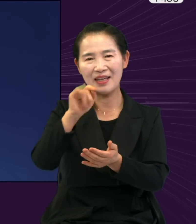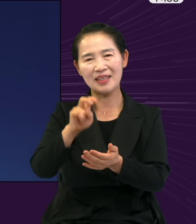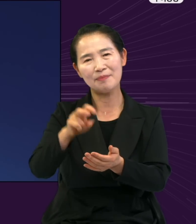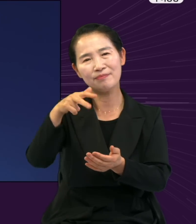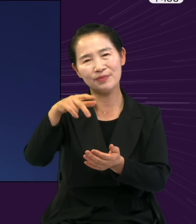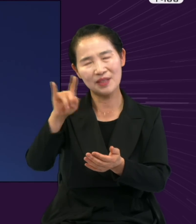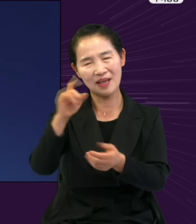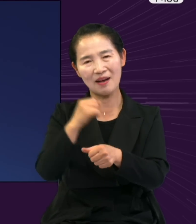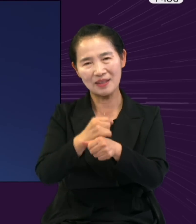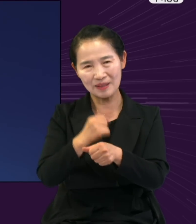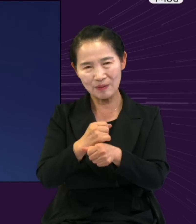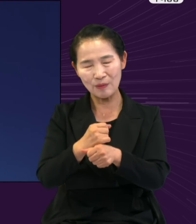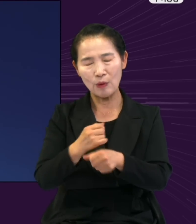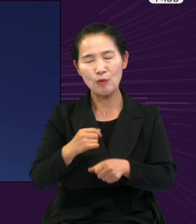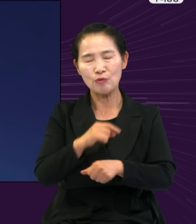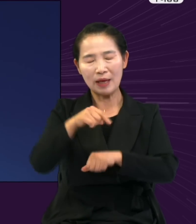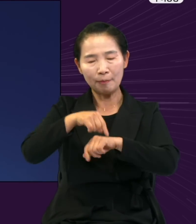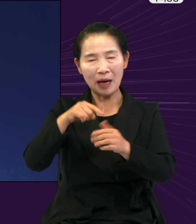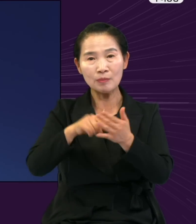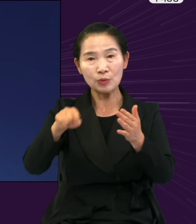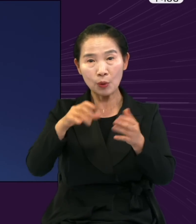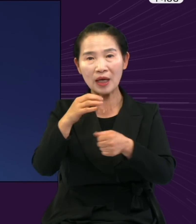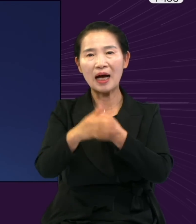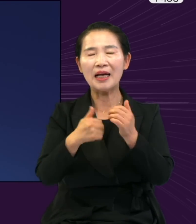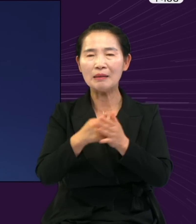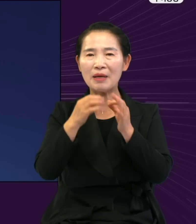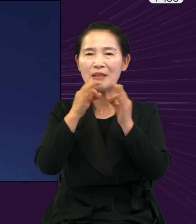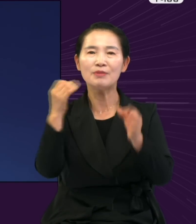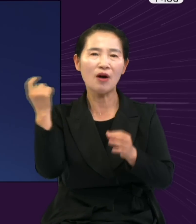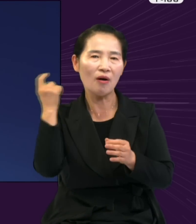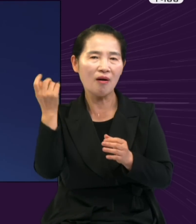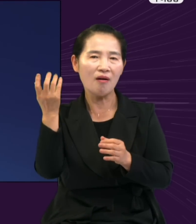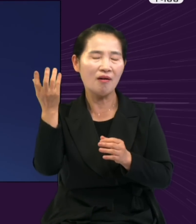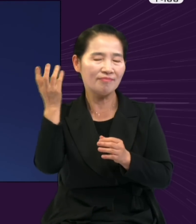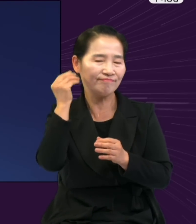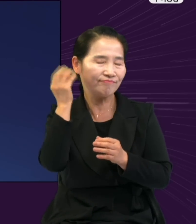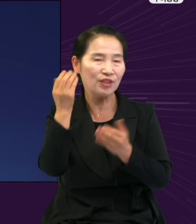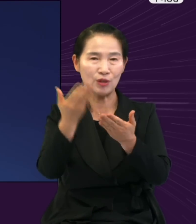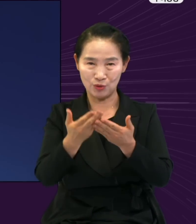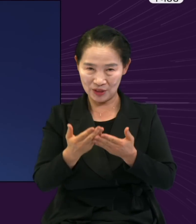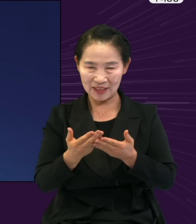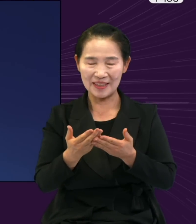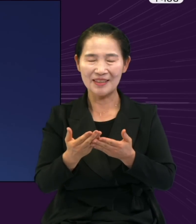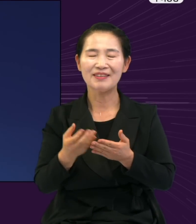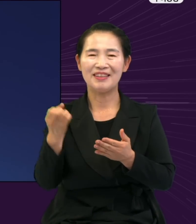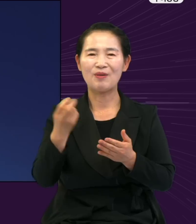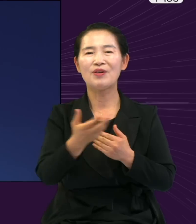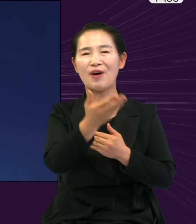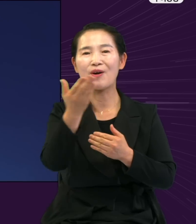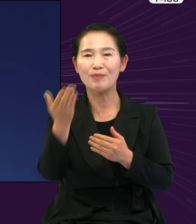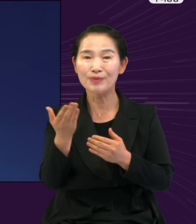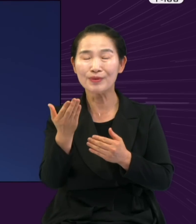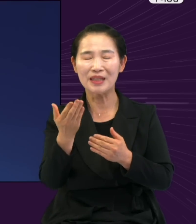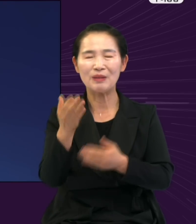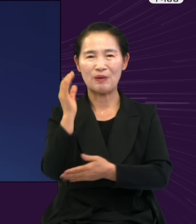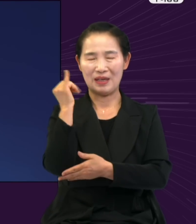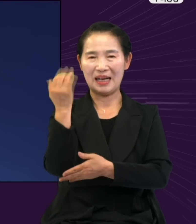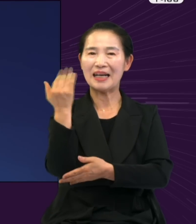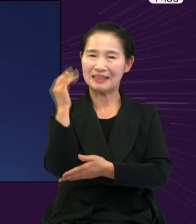하나님의 음성을 좀 들려주시도록, 그리고 부족한 저를 위해서도 잠깐 한 목소리로 기도했으면